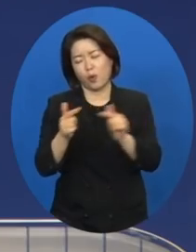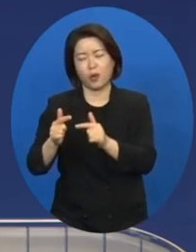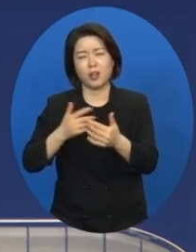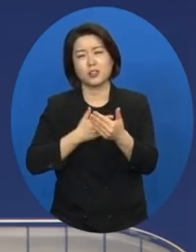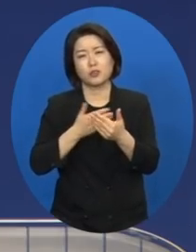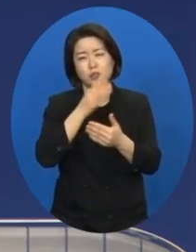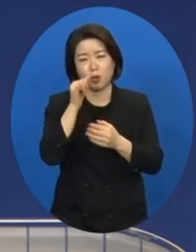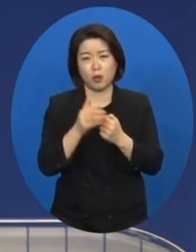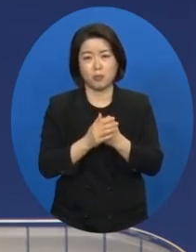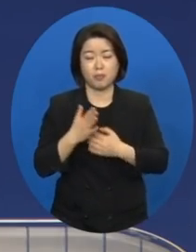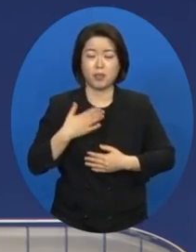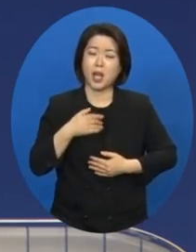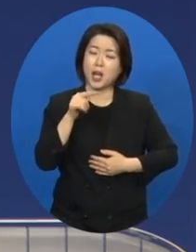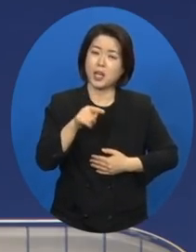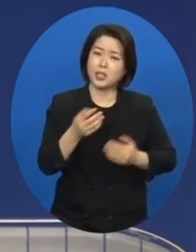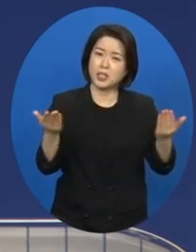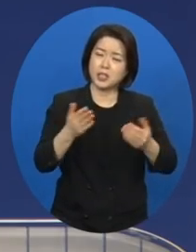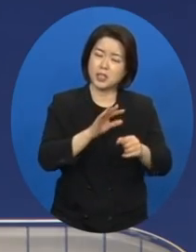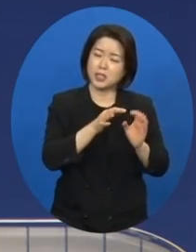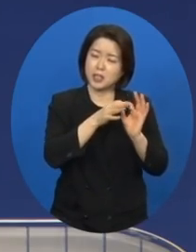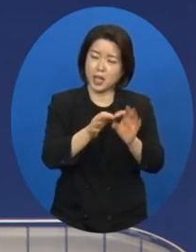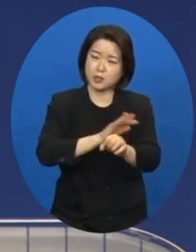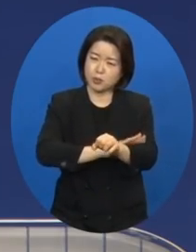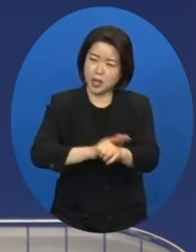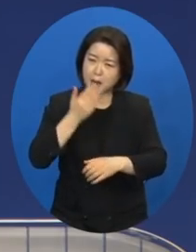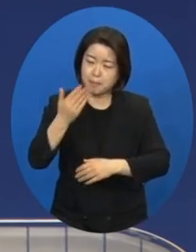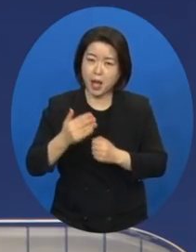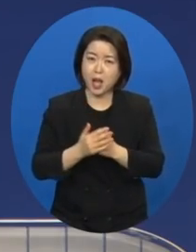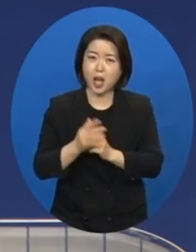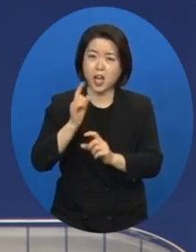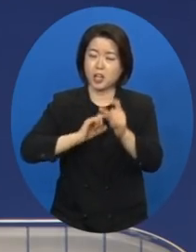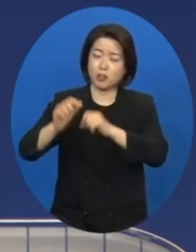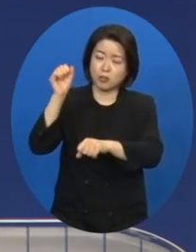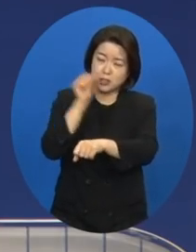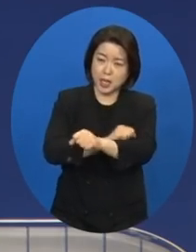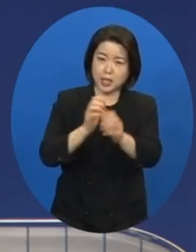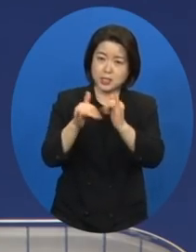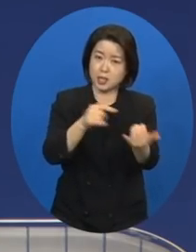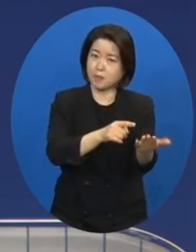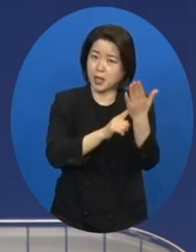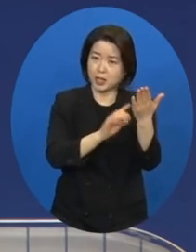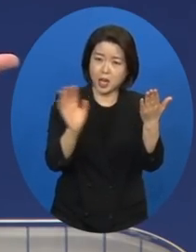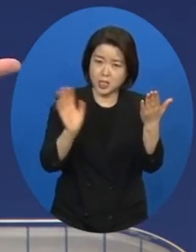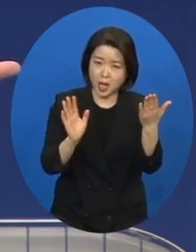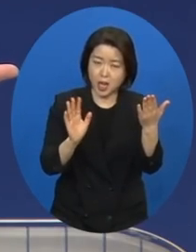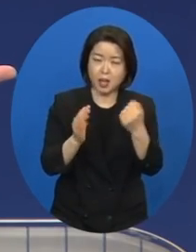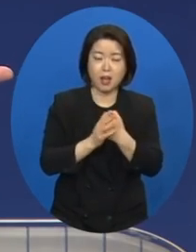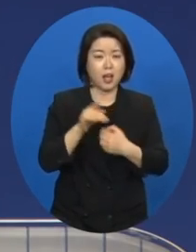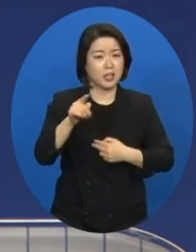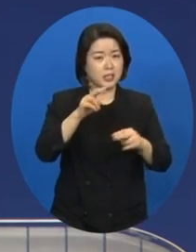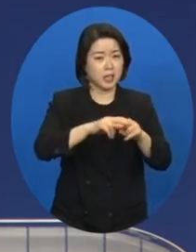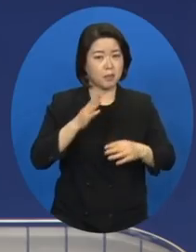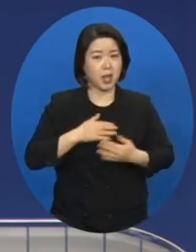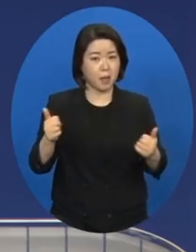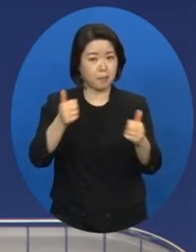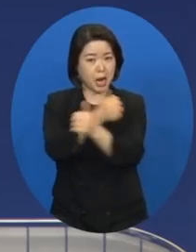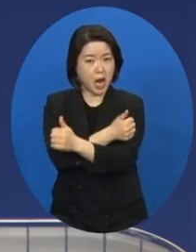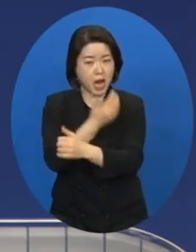계속 이것을 잘할 수 있을까? 나보다 더 잘한 사람이 나타나진 않을까? 그 사람이 내 자리를 대체하지는 않을까?